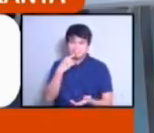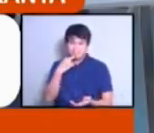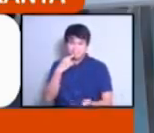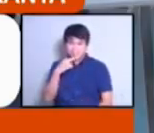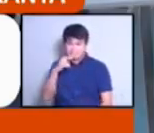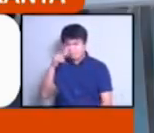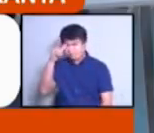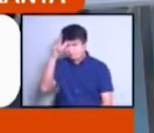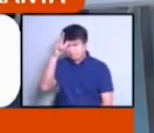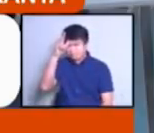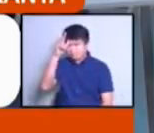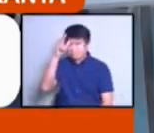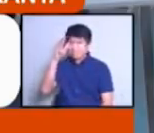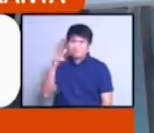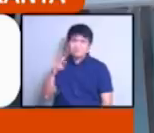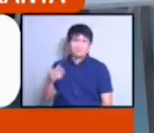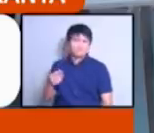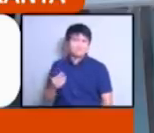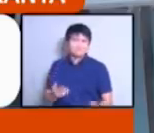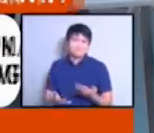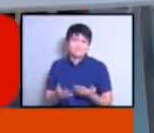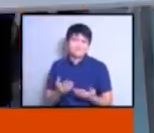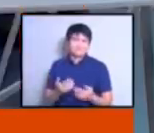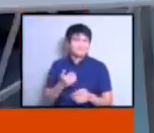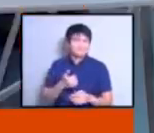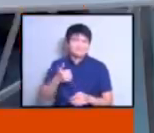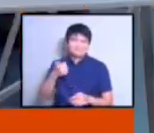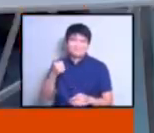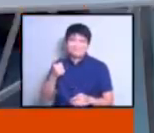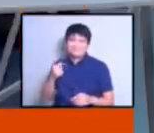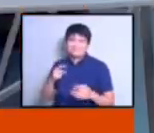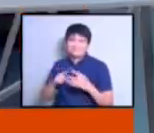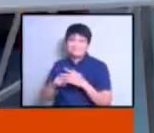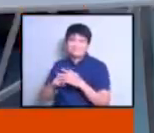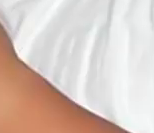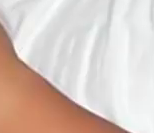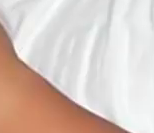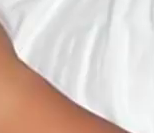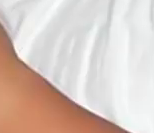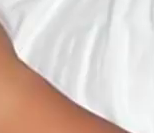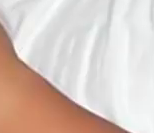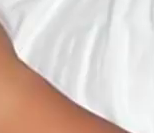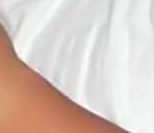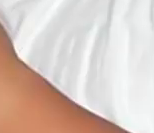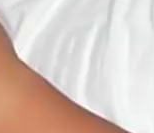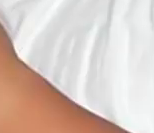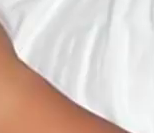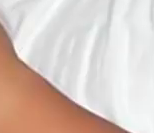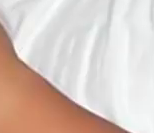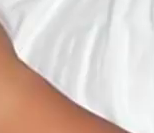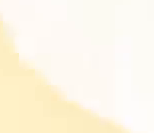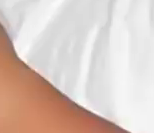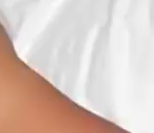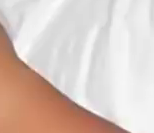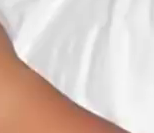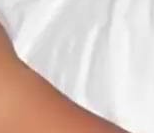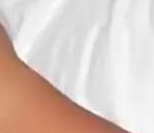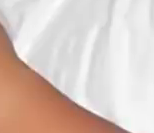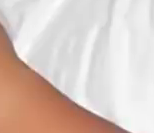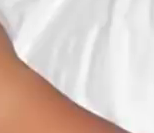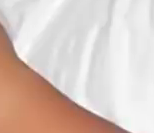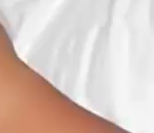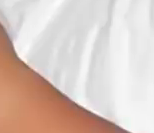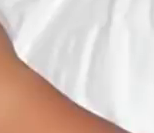pula, mukhang tasama yan, nagsimula ang salpukan. Manok